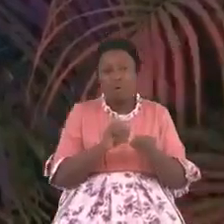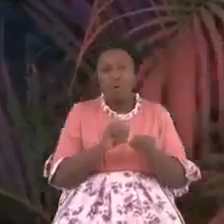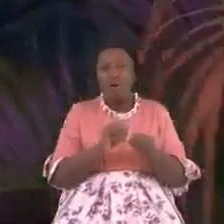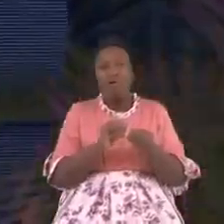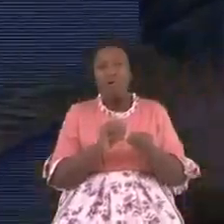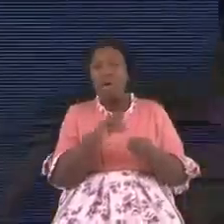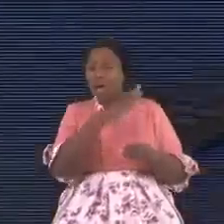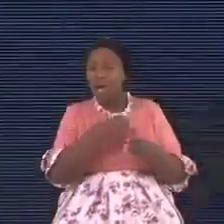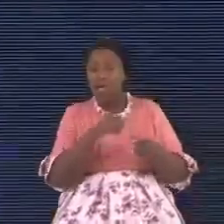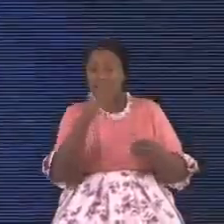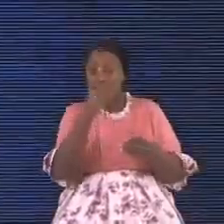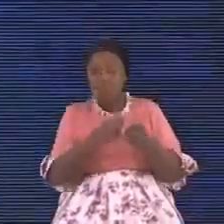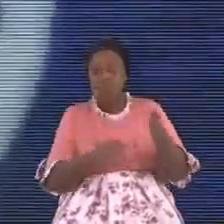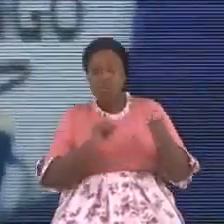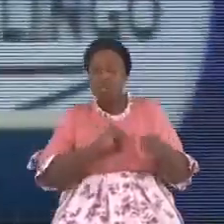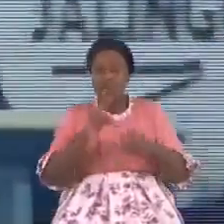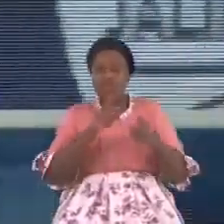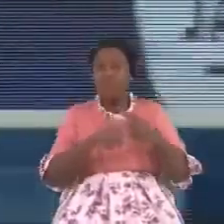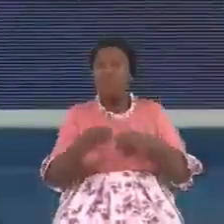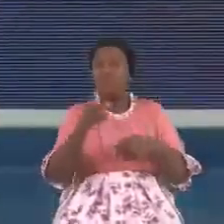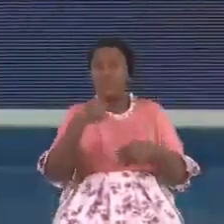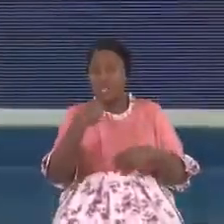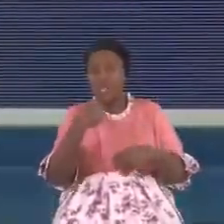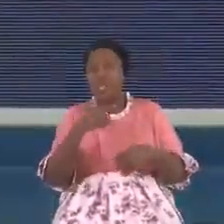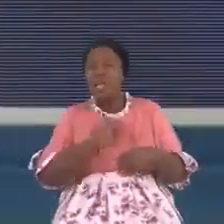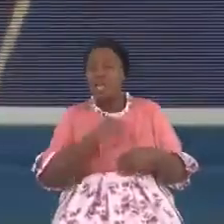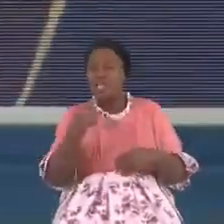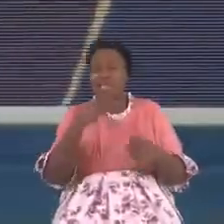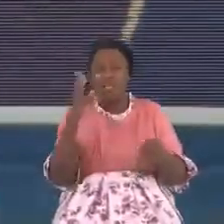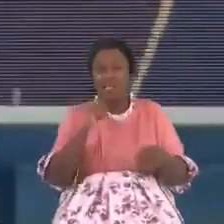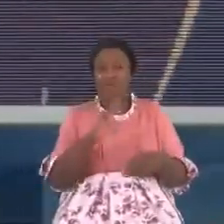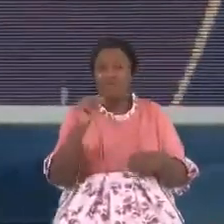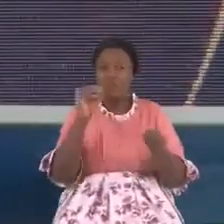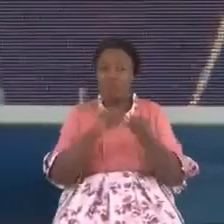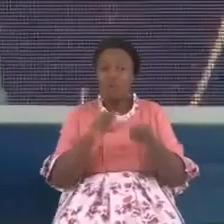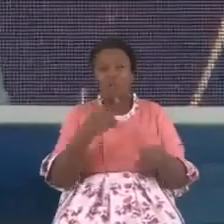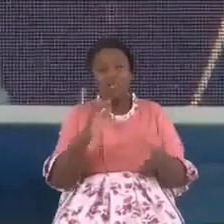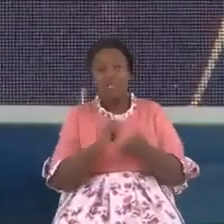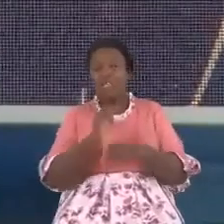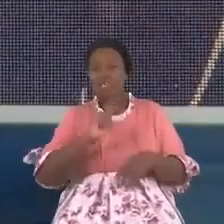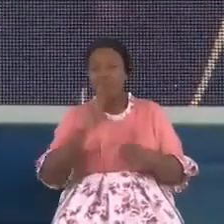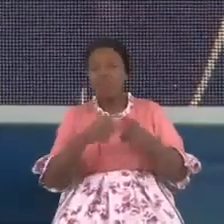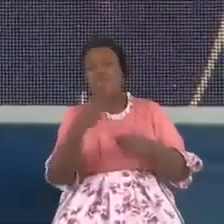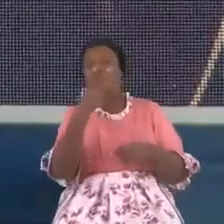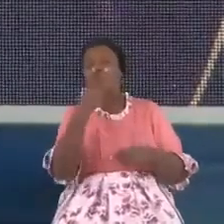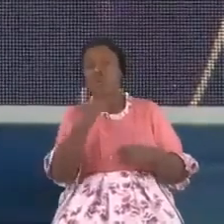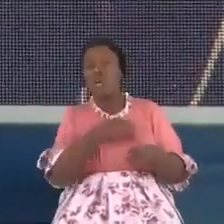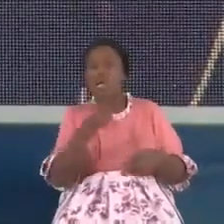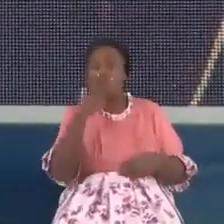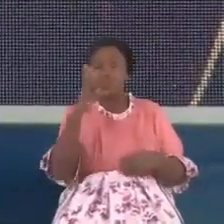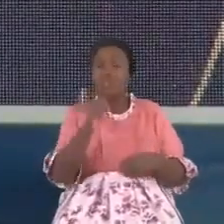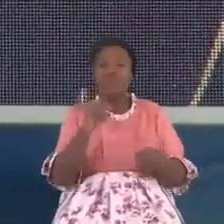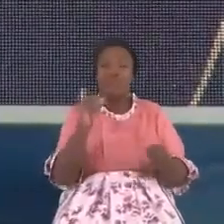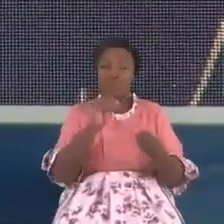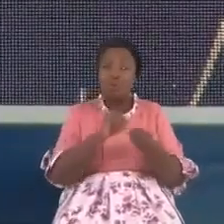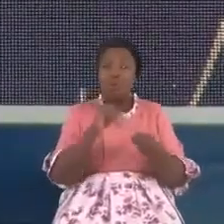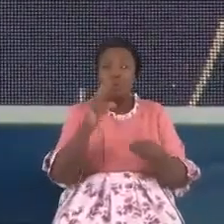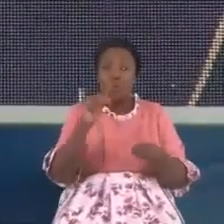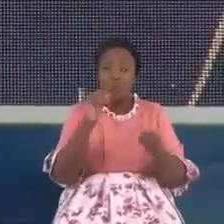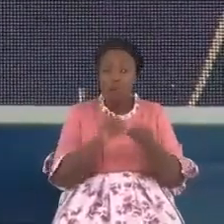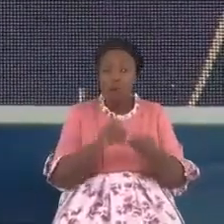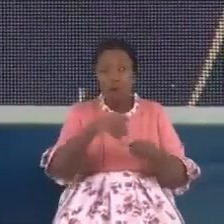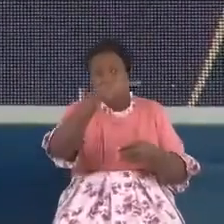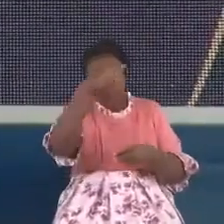Ihe niile m na-adị aṅụ dịka anwụrụ, aṅụkwa m ọzọ. N'ihi na abụ m